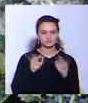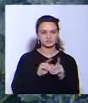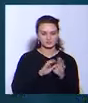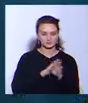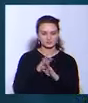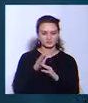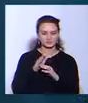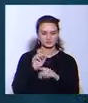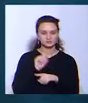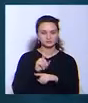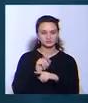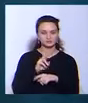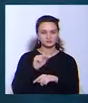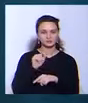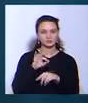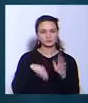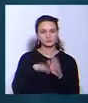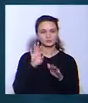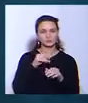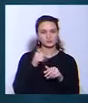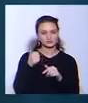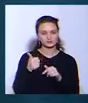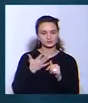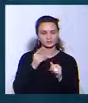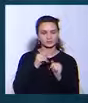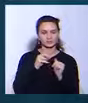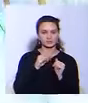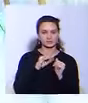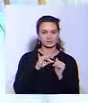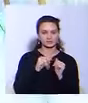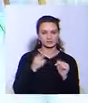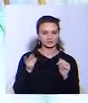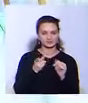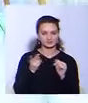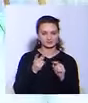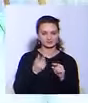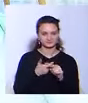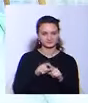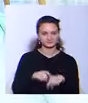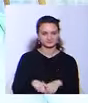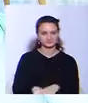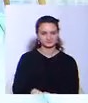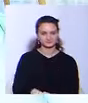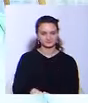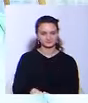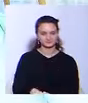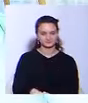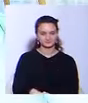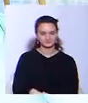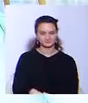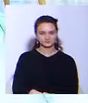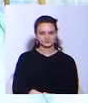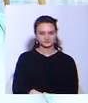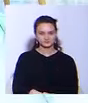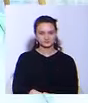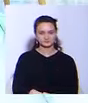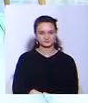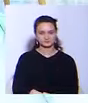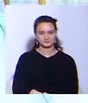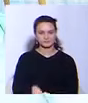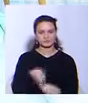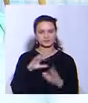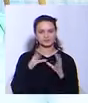ზუსტად ასრულებენ. დათო უფრო ყოჩაღია თუ დემეტრე? ორივე. ორივე. ორივე. ყველაზე